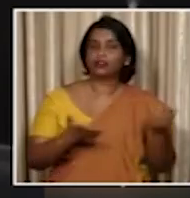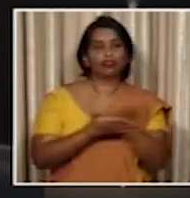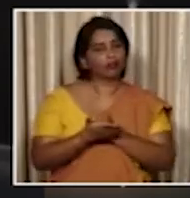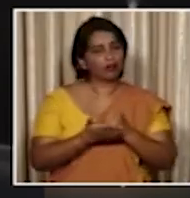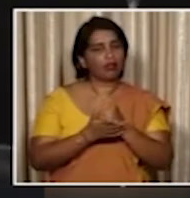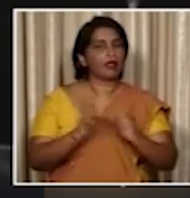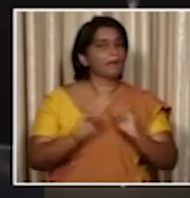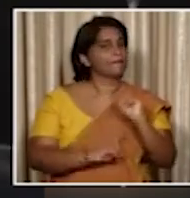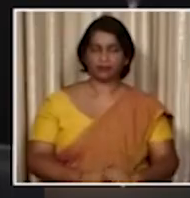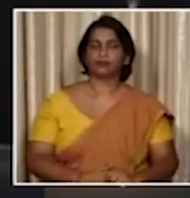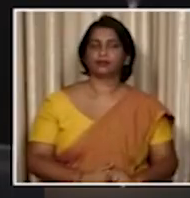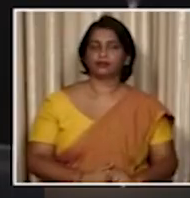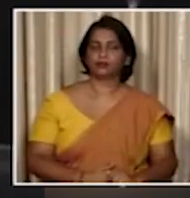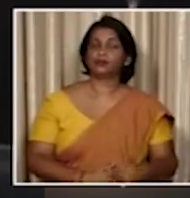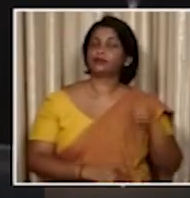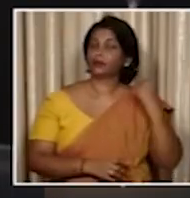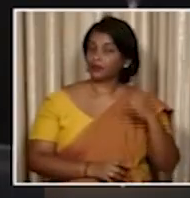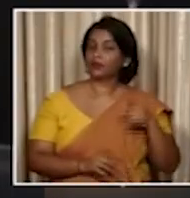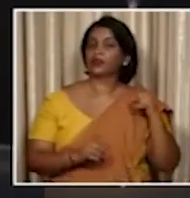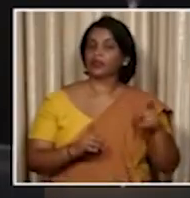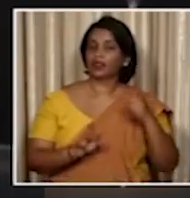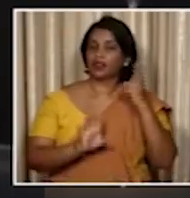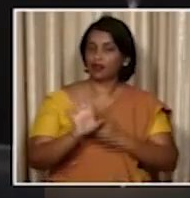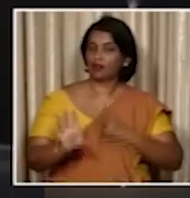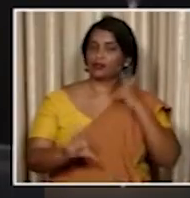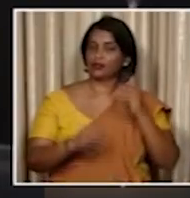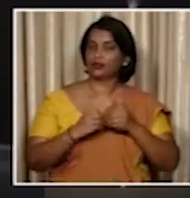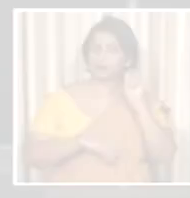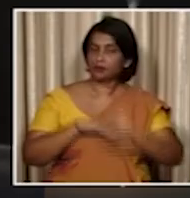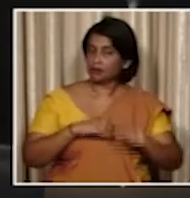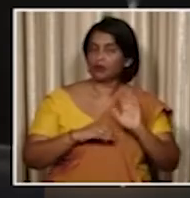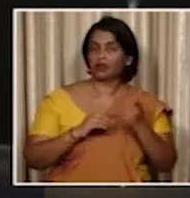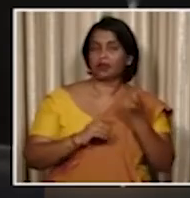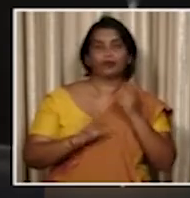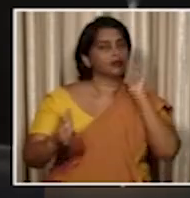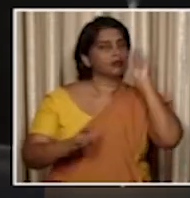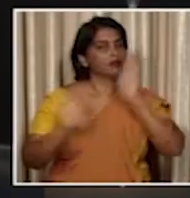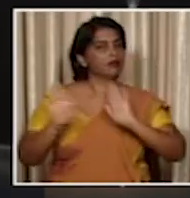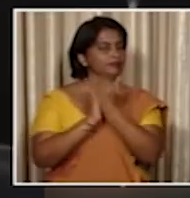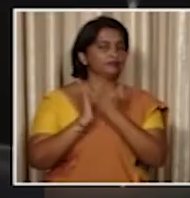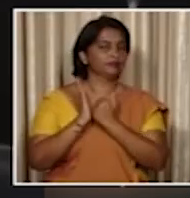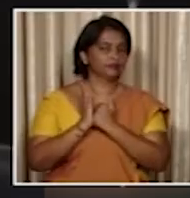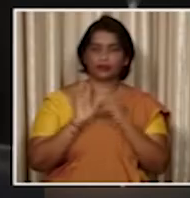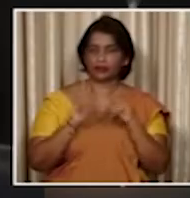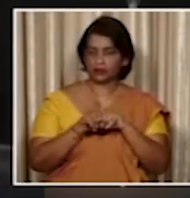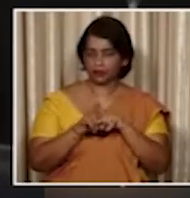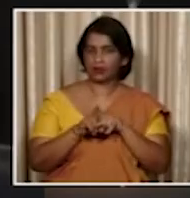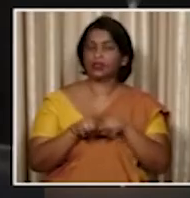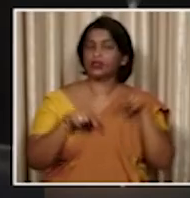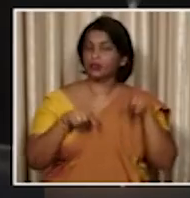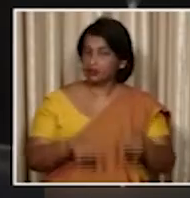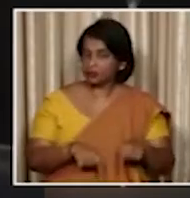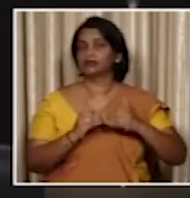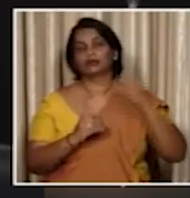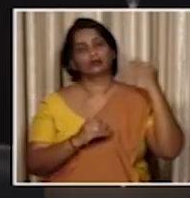මේ පාර්ලිමේන්තුවේ රැස් වෙලා සිටින්නේ. ඒ නිසාම තමයි අවුරුදු දෙකක් තිස්සේ මේ ගෙන ගිය ආර්ථික කළමනාකරණ වැඩපිළිවෙල සහ දැන්